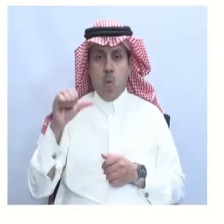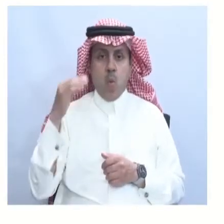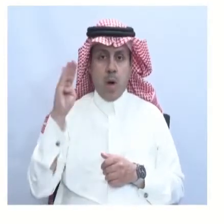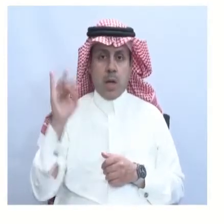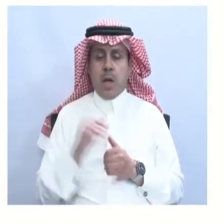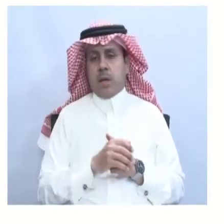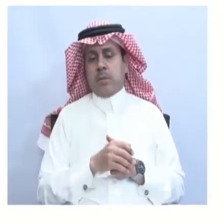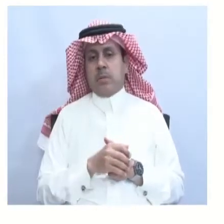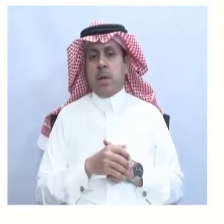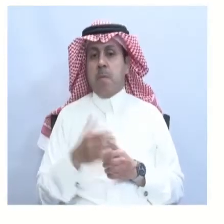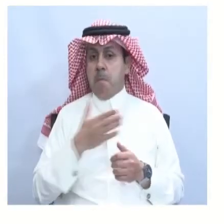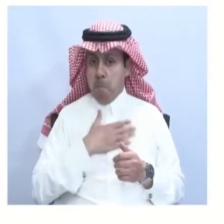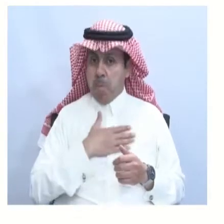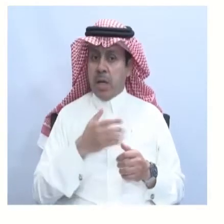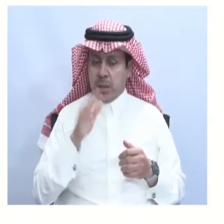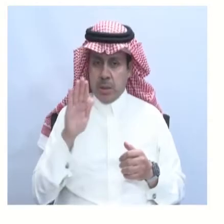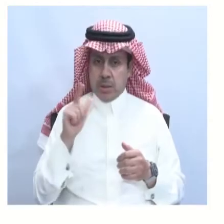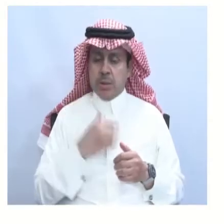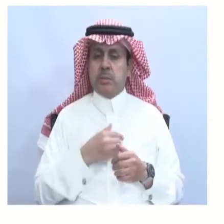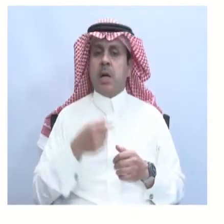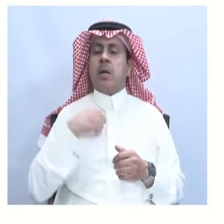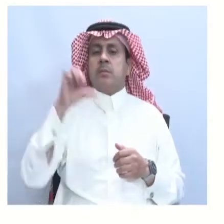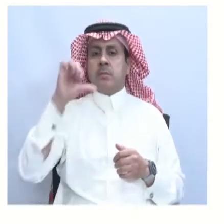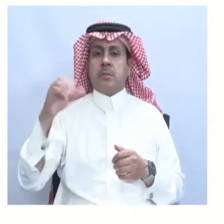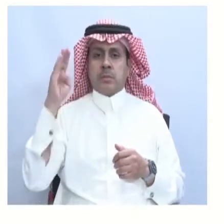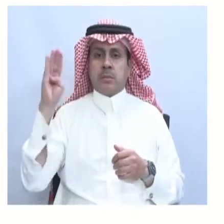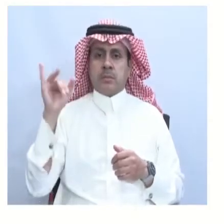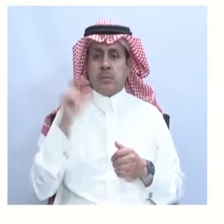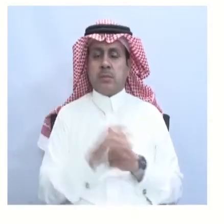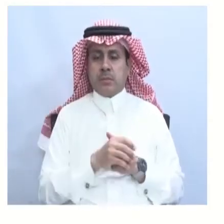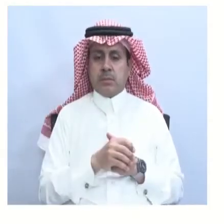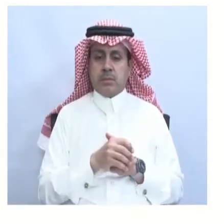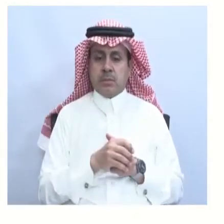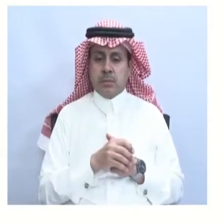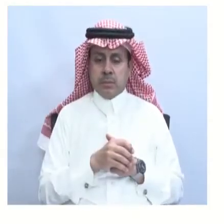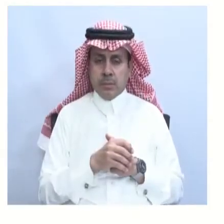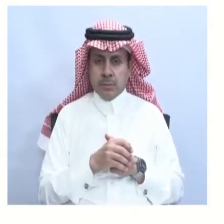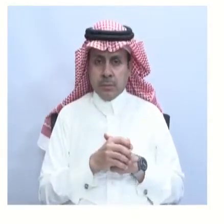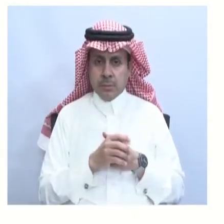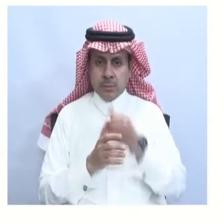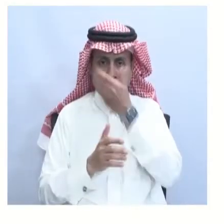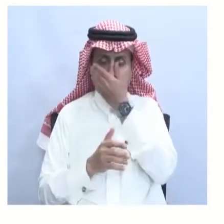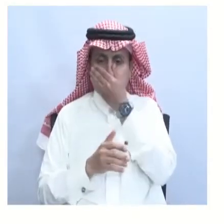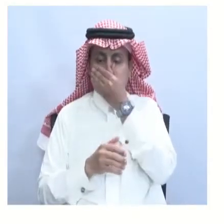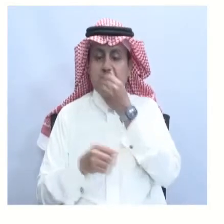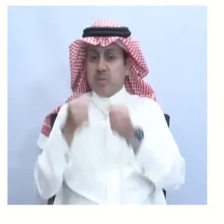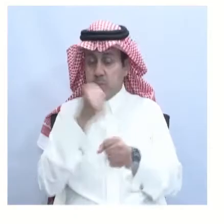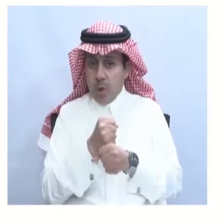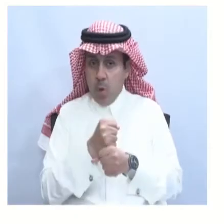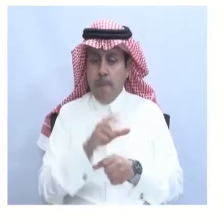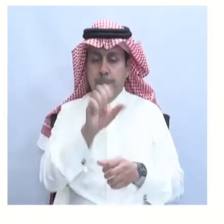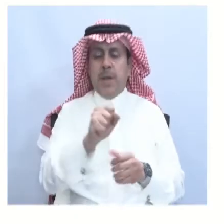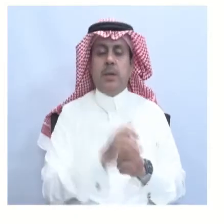اما ان يكون مالكا للسلعه او يكون وكيلا في بيعها والذي يقوم مقام المالك